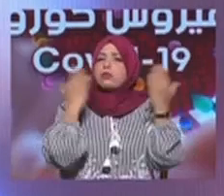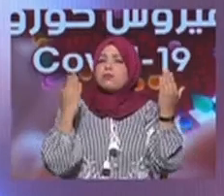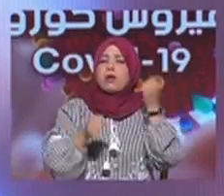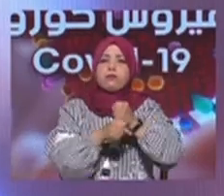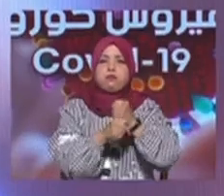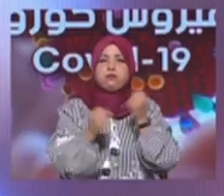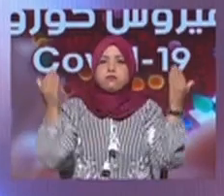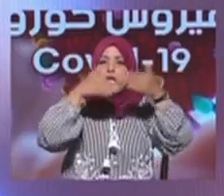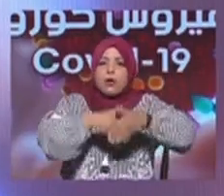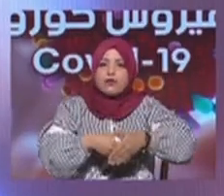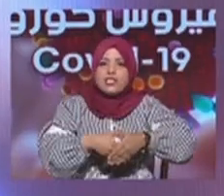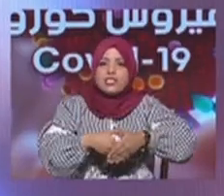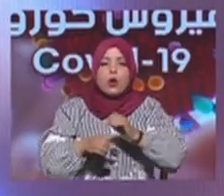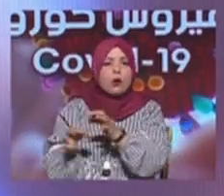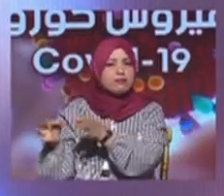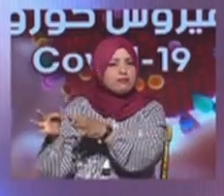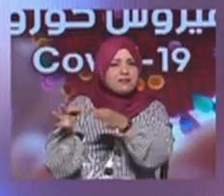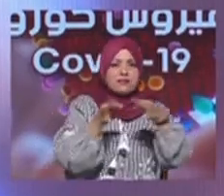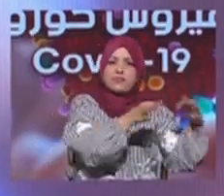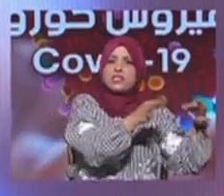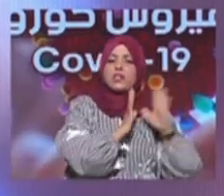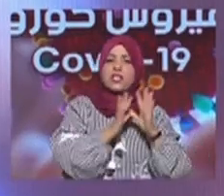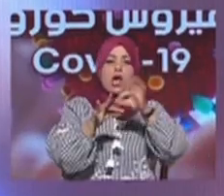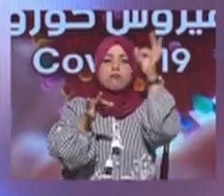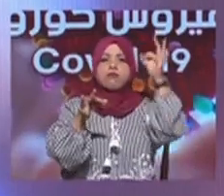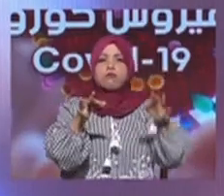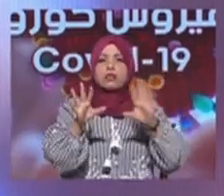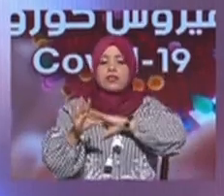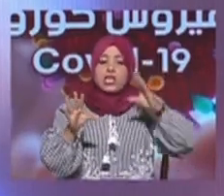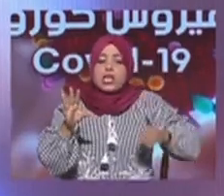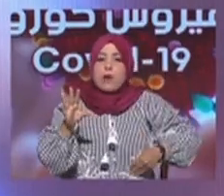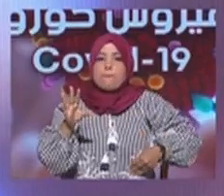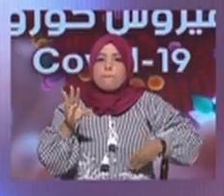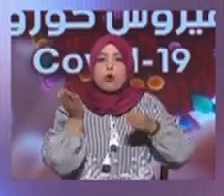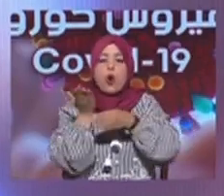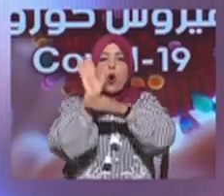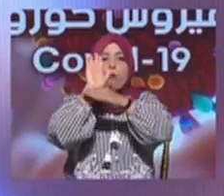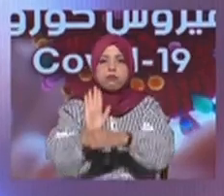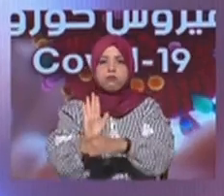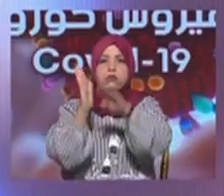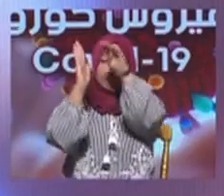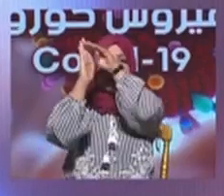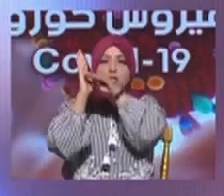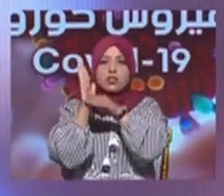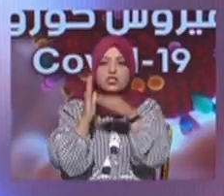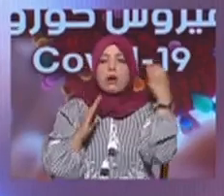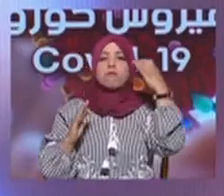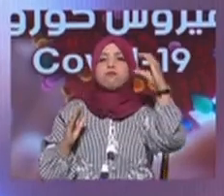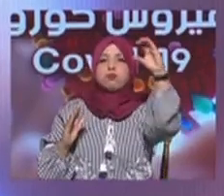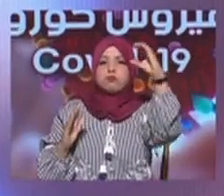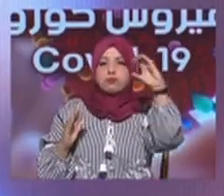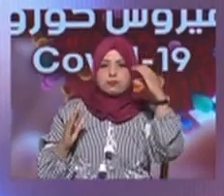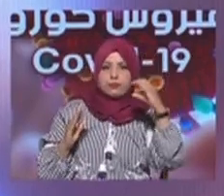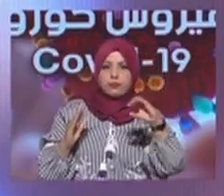للمرصد الوطني في الليل معناتها نعطيوهم النتائج نكملوها. دونك هذاك علاش قعدنا نعملوا في الدياغنوستيك مي من